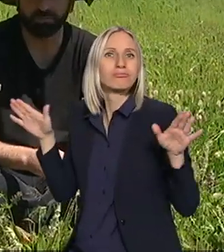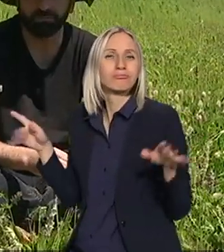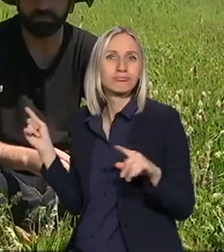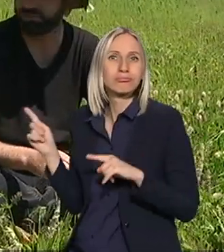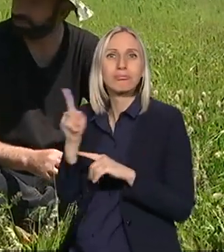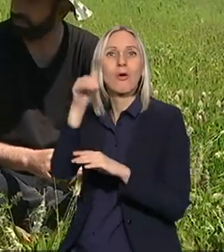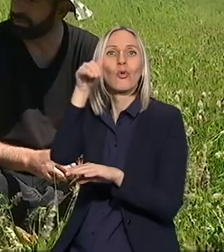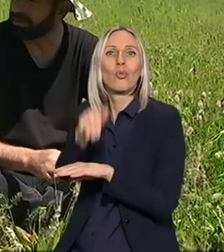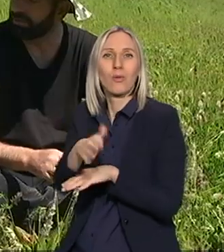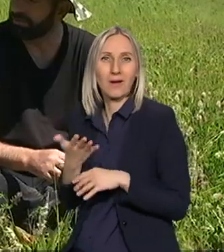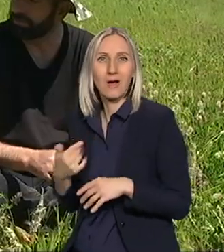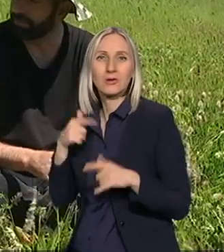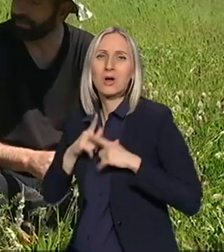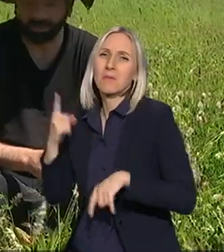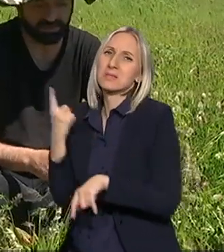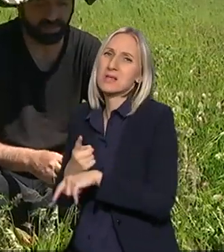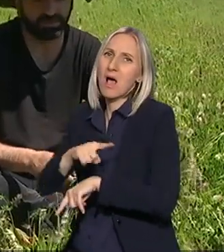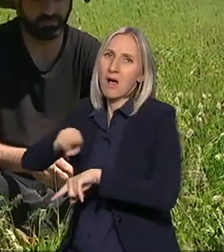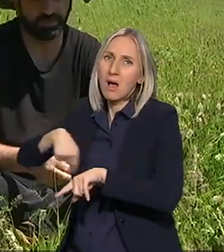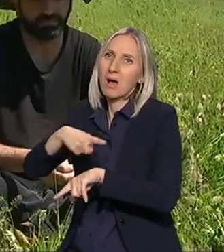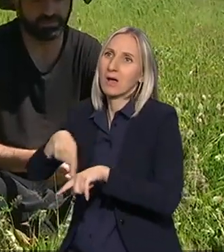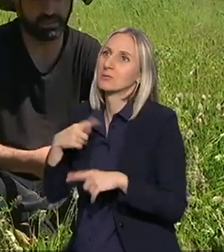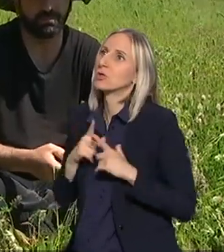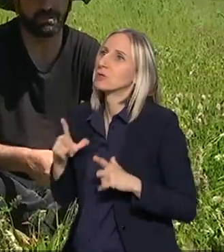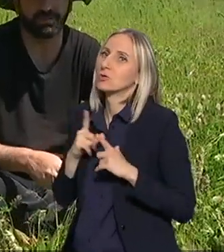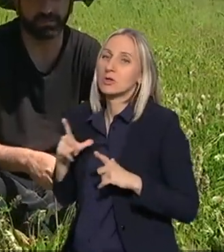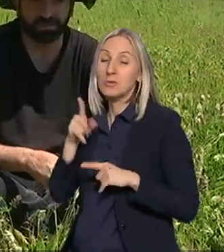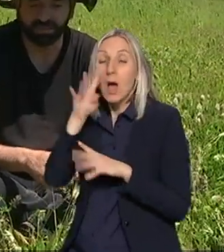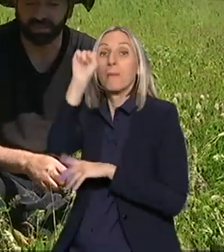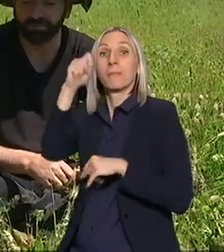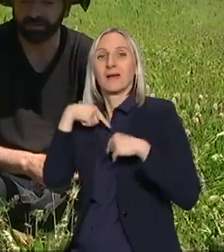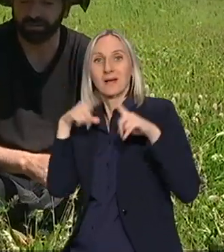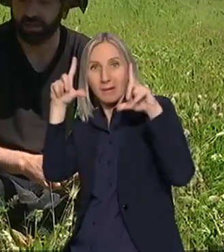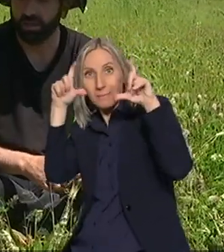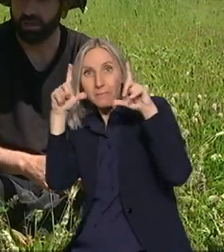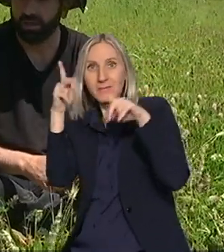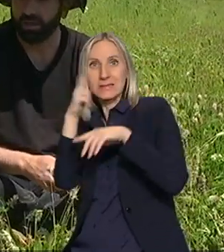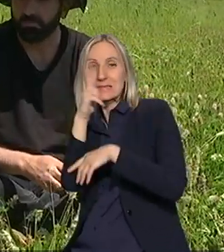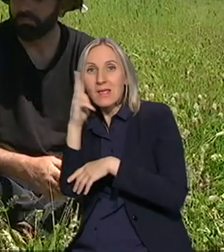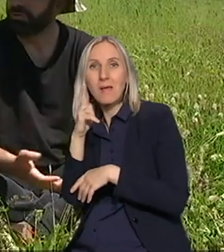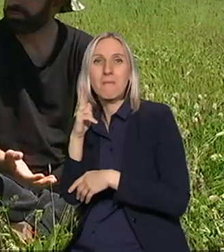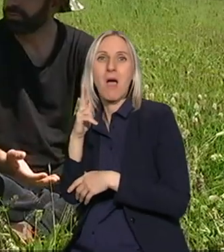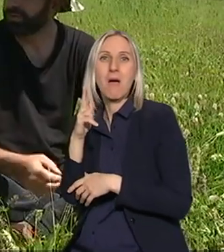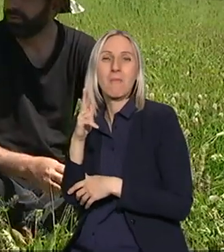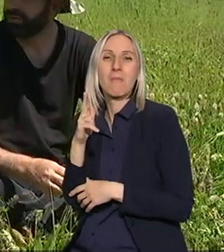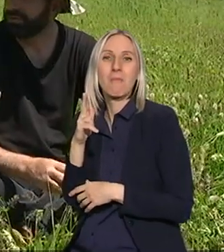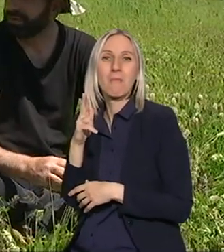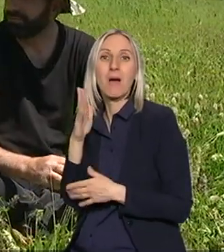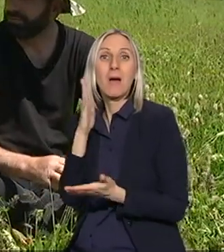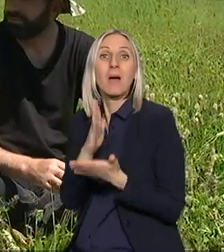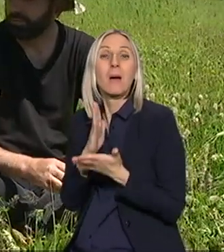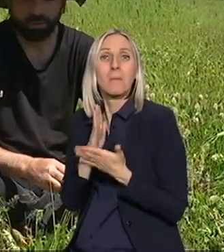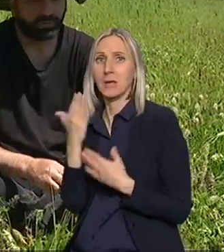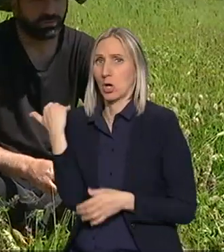ovde satovima da ih sretnem, da ih snimam ili slikam, jer imao sam slučaj koji